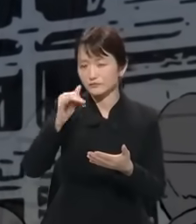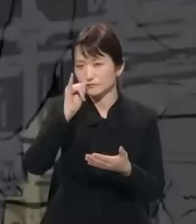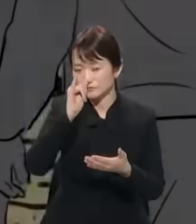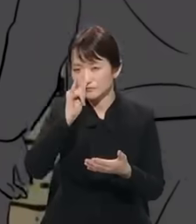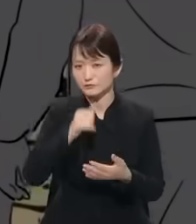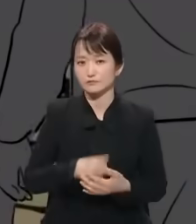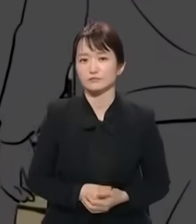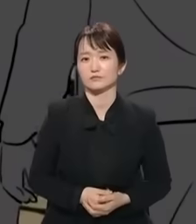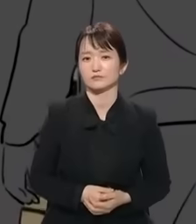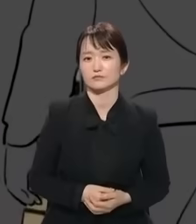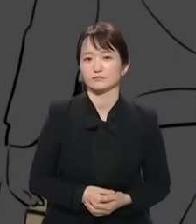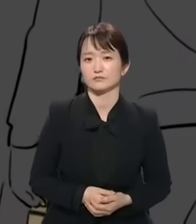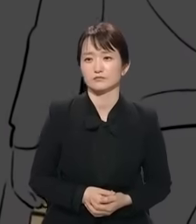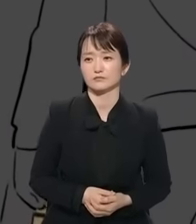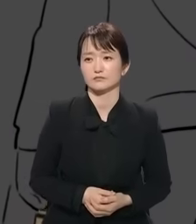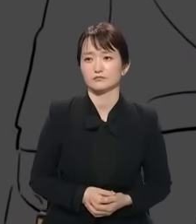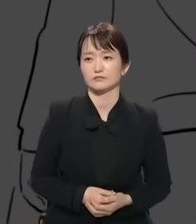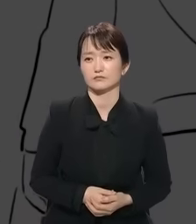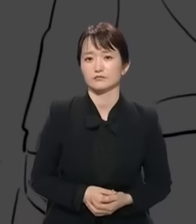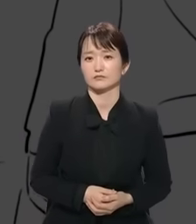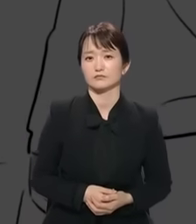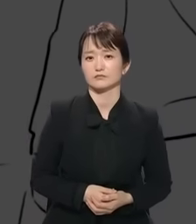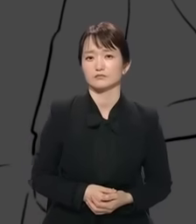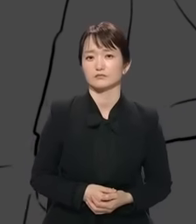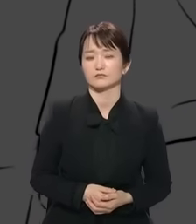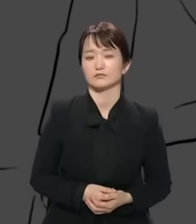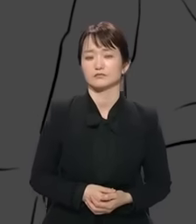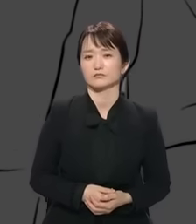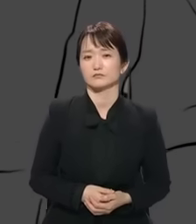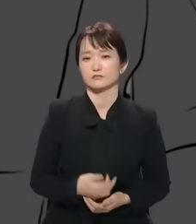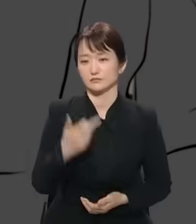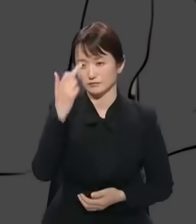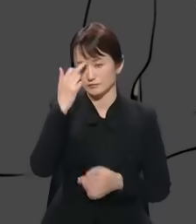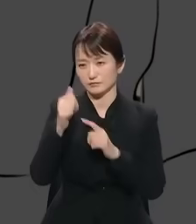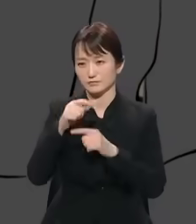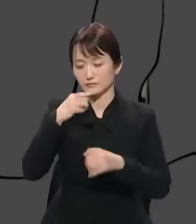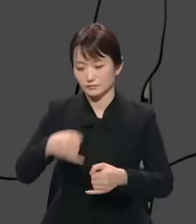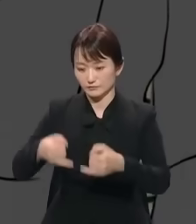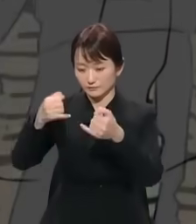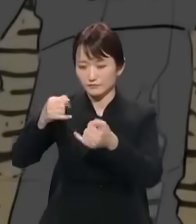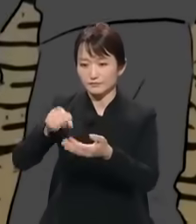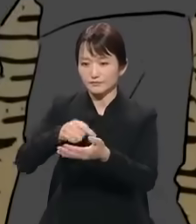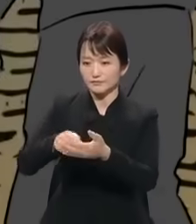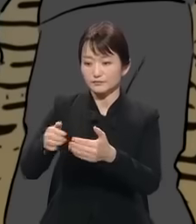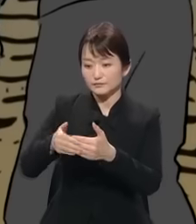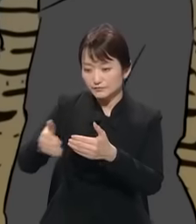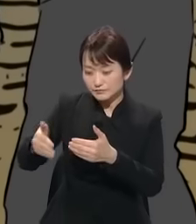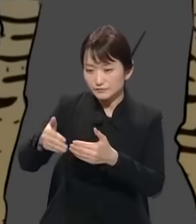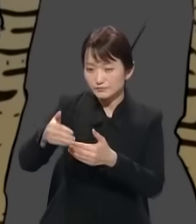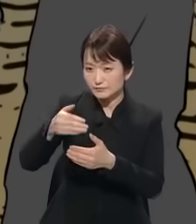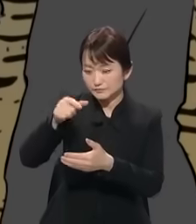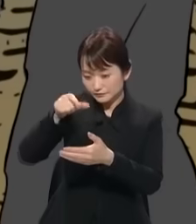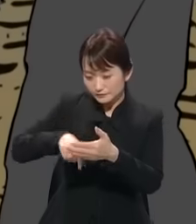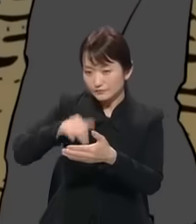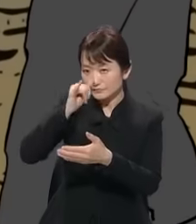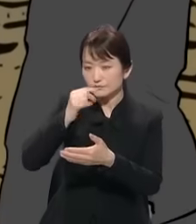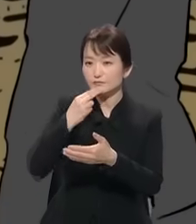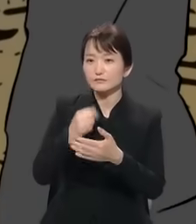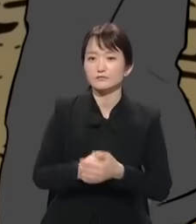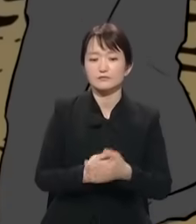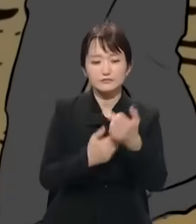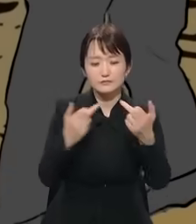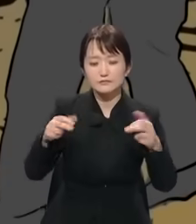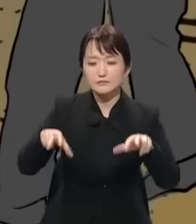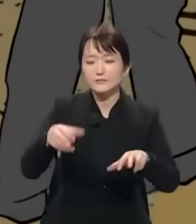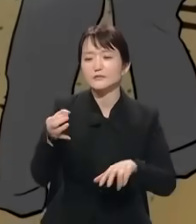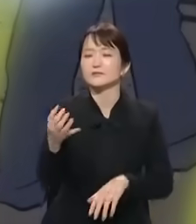같거든요. 이거는 지금 그분 이분이 그 빚을 갚는 과정에서의 기록 같은 것들이 남아있는지 그리고 지금 이 선산의 시가가